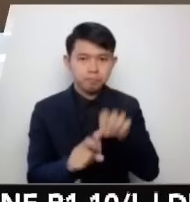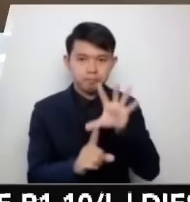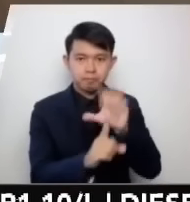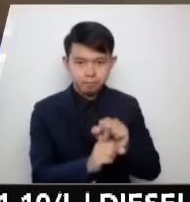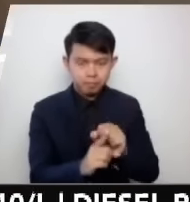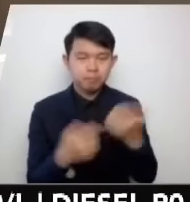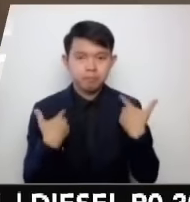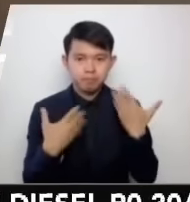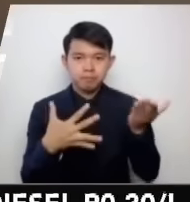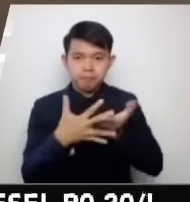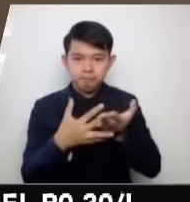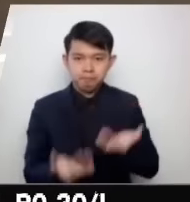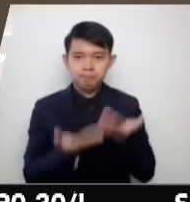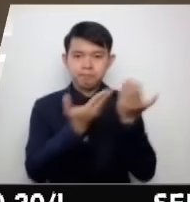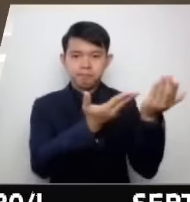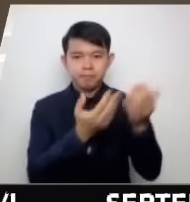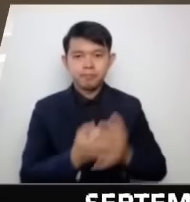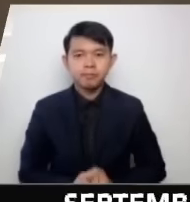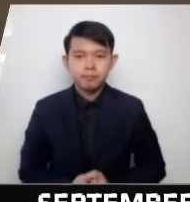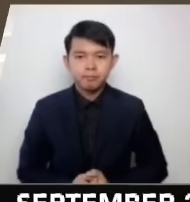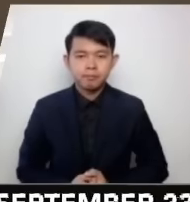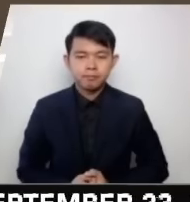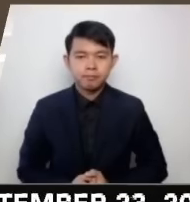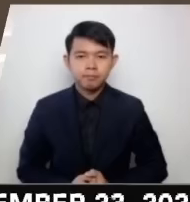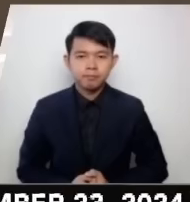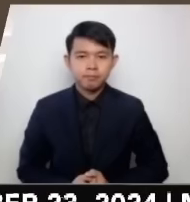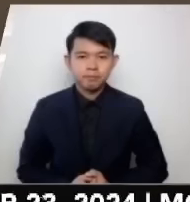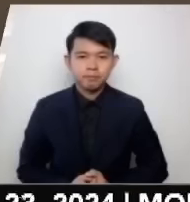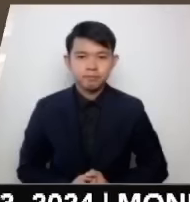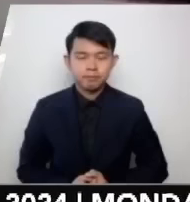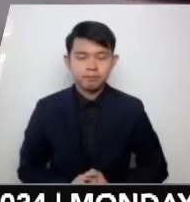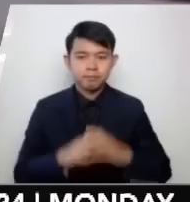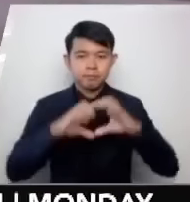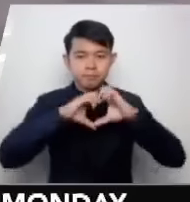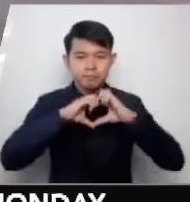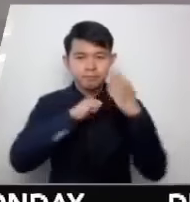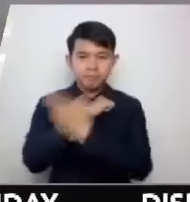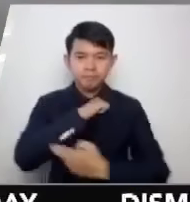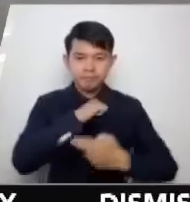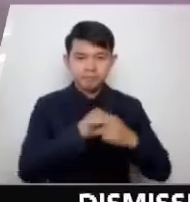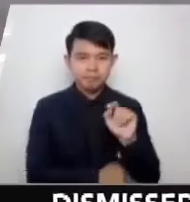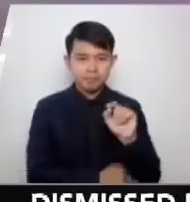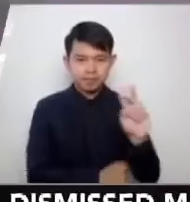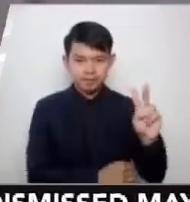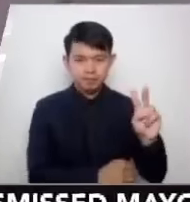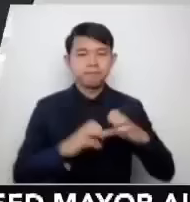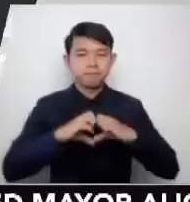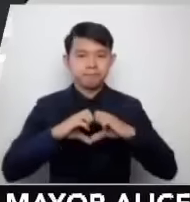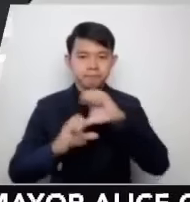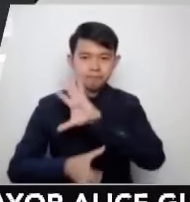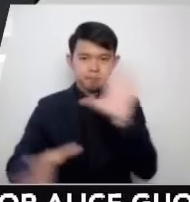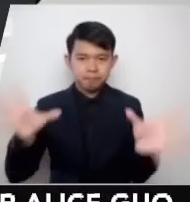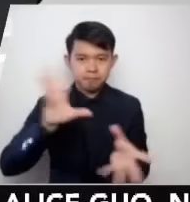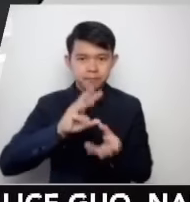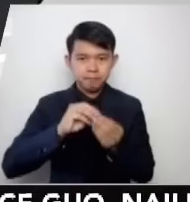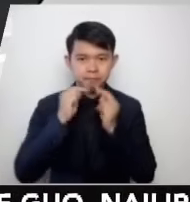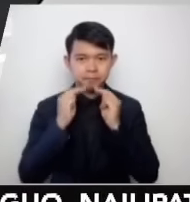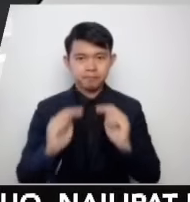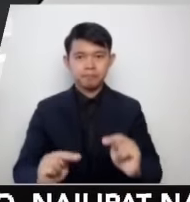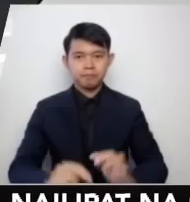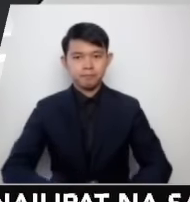Claire Lacanilaw Dungca ng GMA Regional TV, nagbabalita para sa GMA Integrated News. Sa Baguio